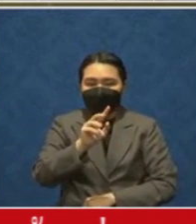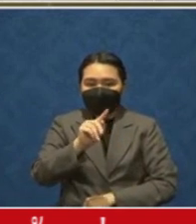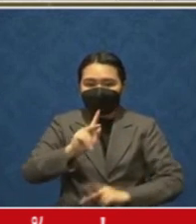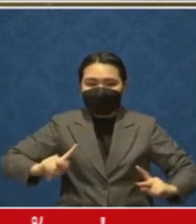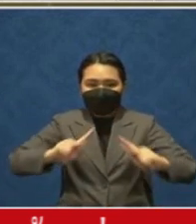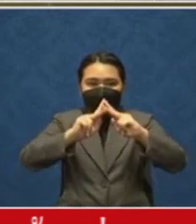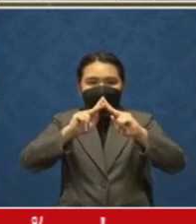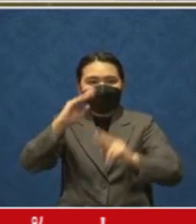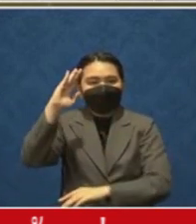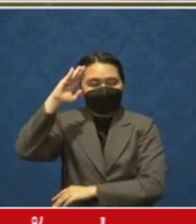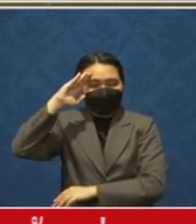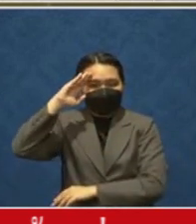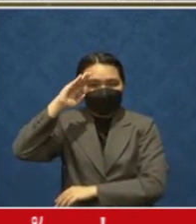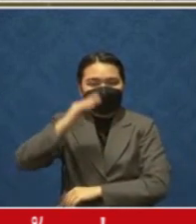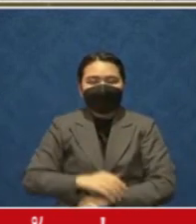งกลาโหมเนี่ย